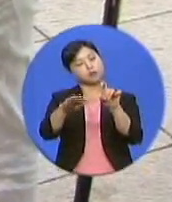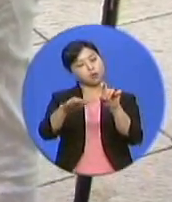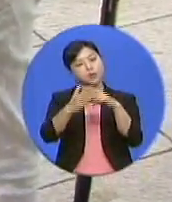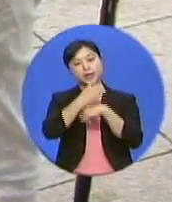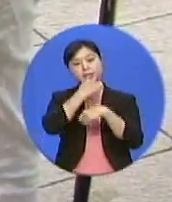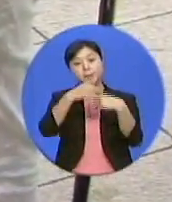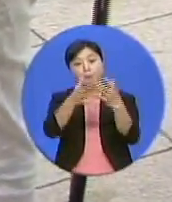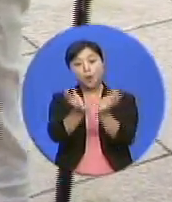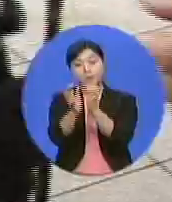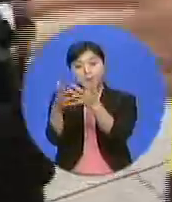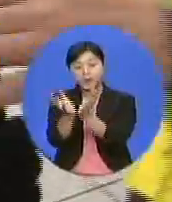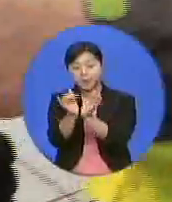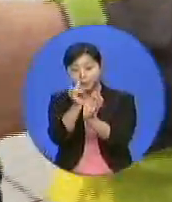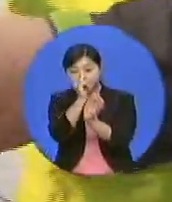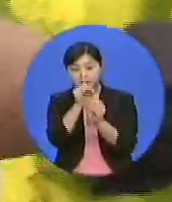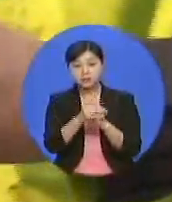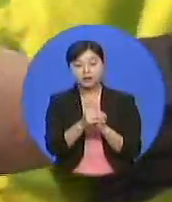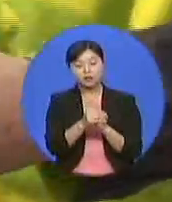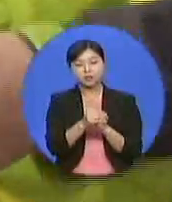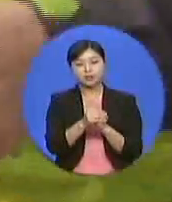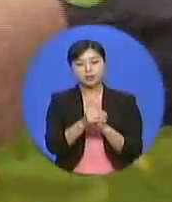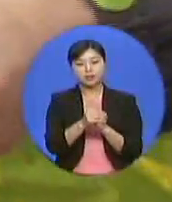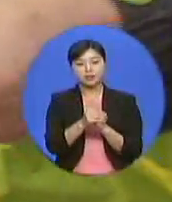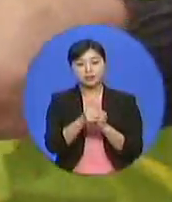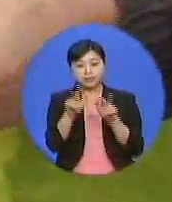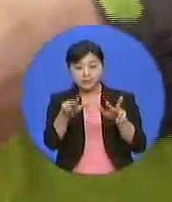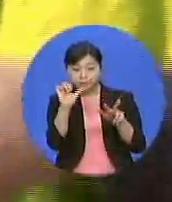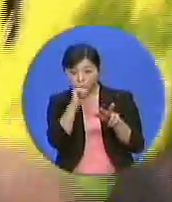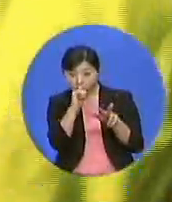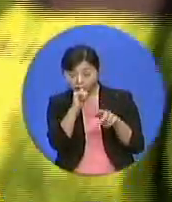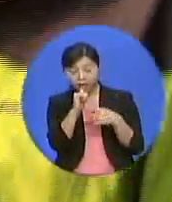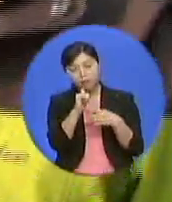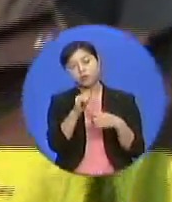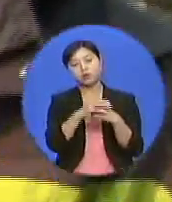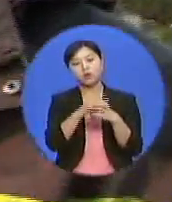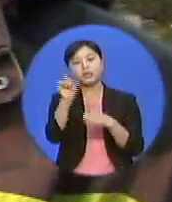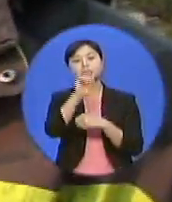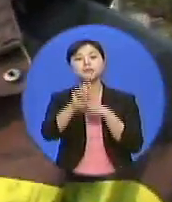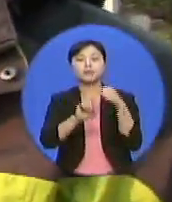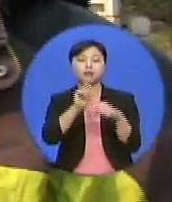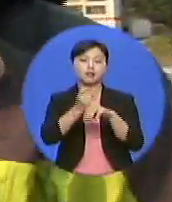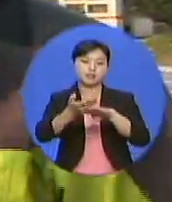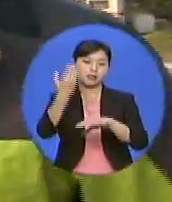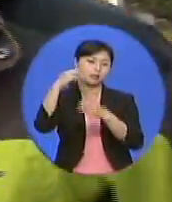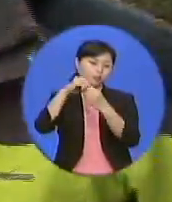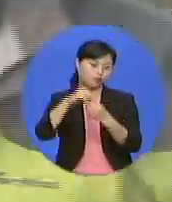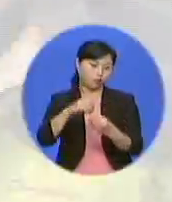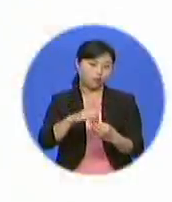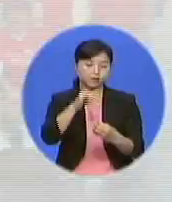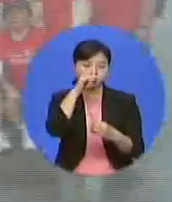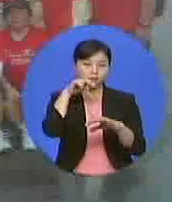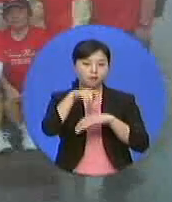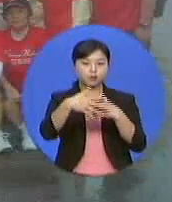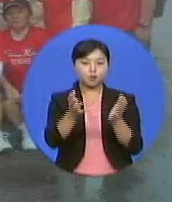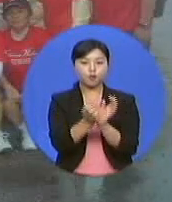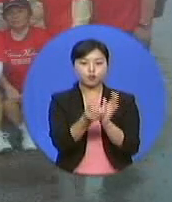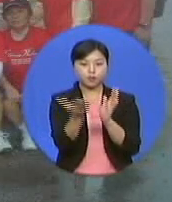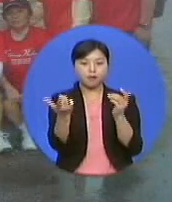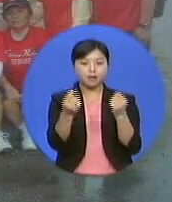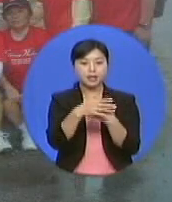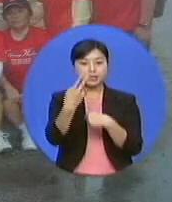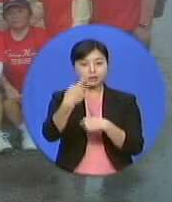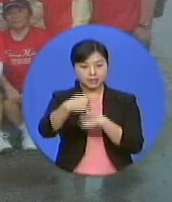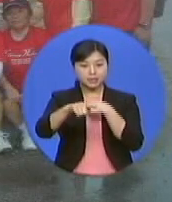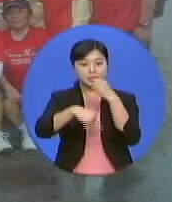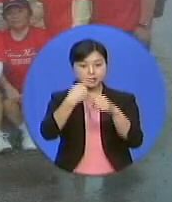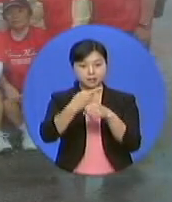소모임까지. 이곳 역시 10여 년이 넘는 전통을 가진 걷기 동호회로 유명한 곳. 2001년